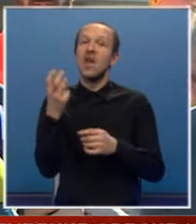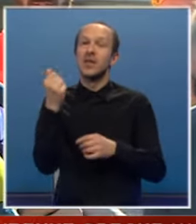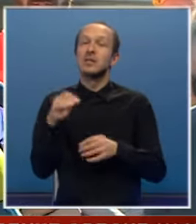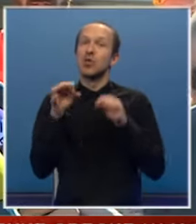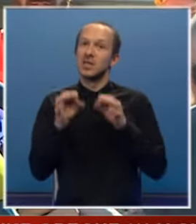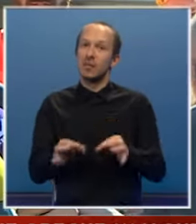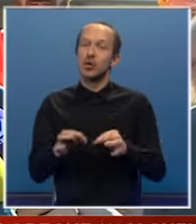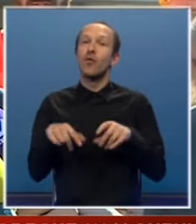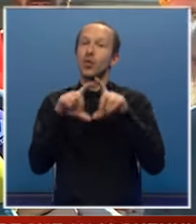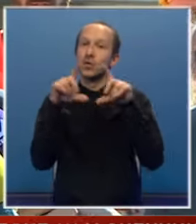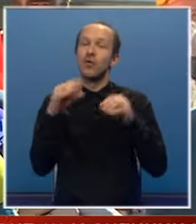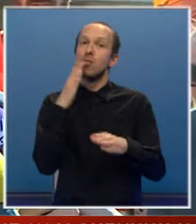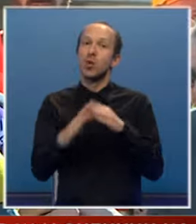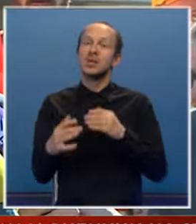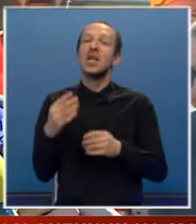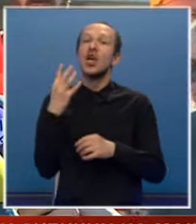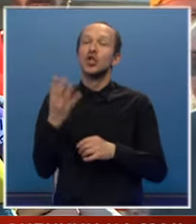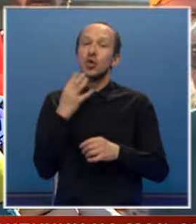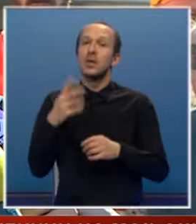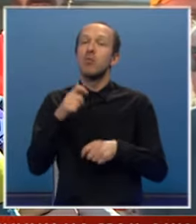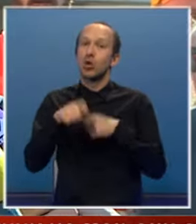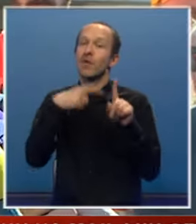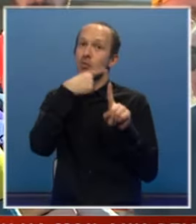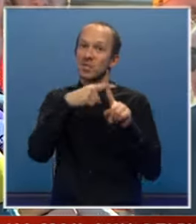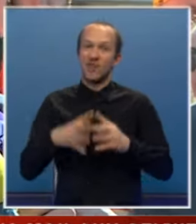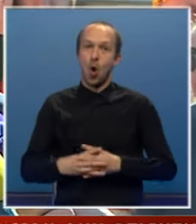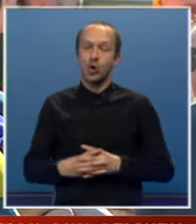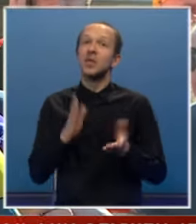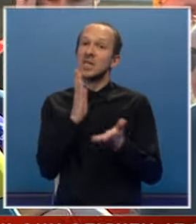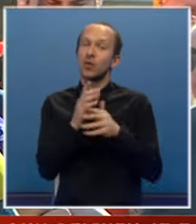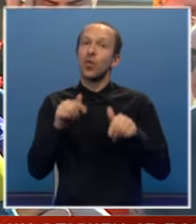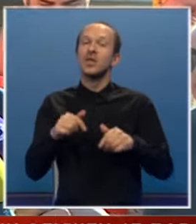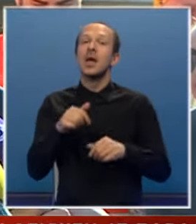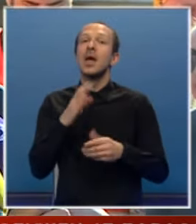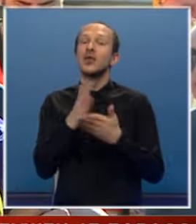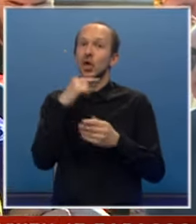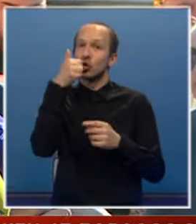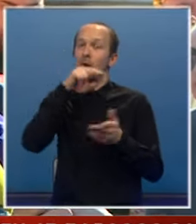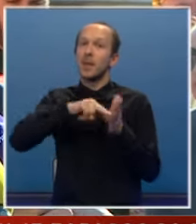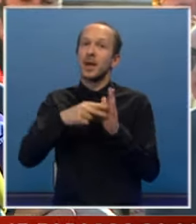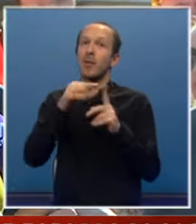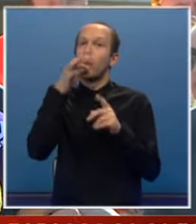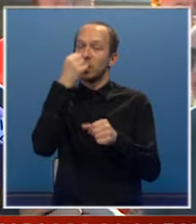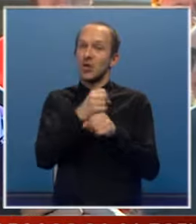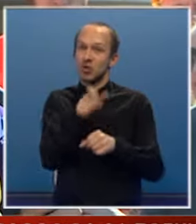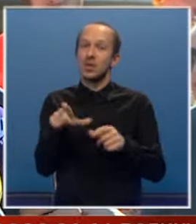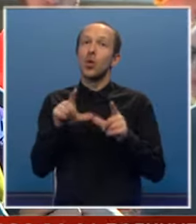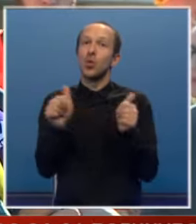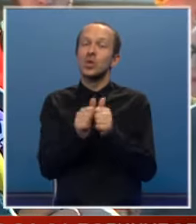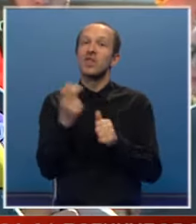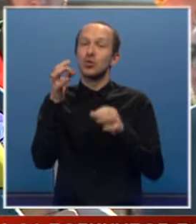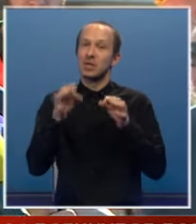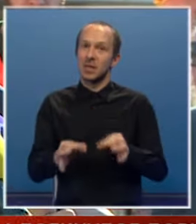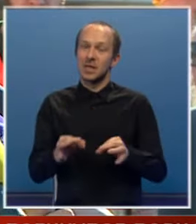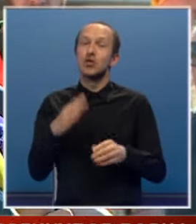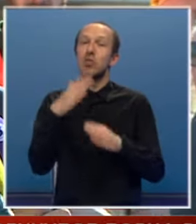smo stabilizovali ovu ustanovu, posljednje 3-4 godine poslovala pozitivno. Svakako je u direktor je već rekao šta planira po pitanju kadra, tako da uz finansijsku